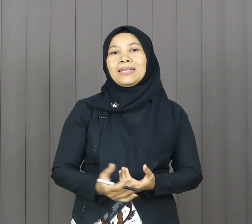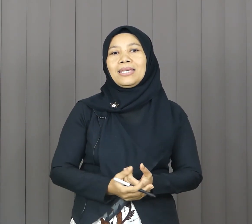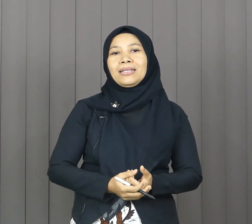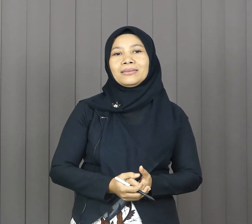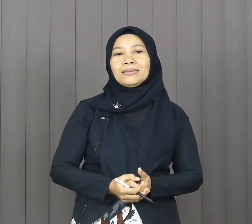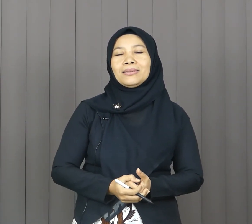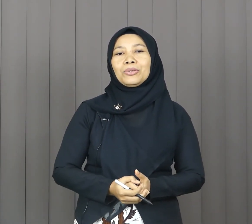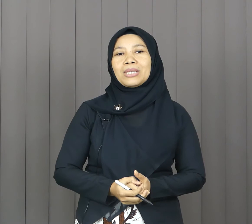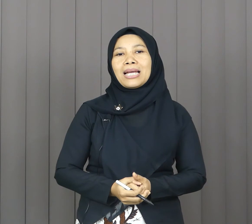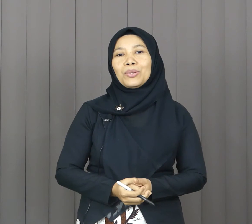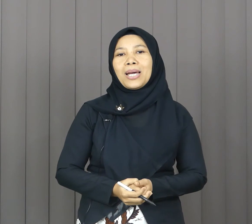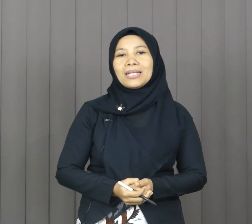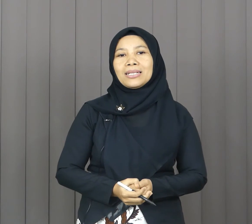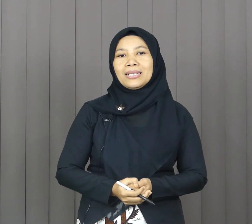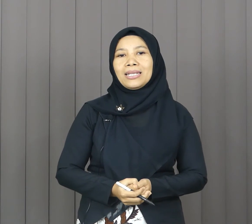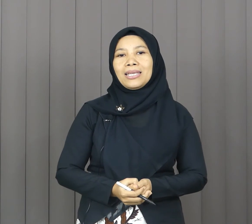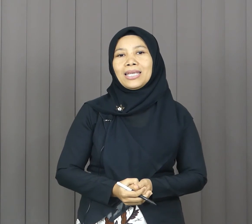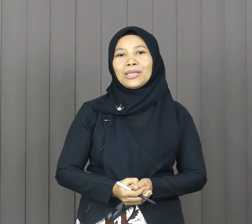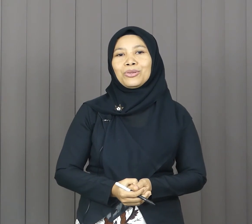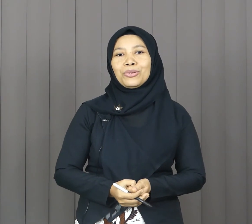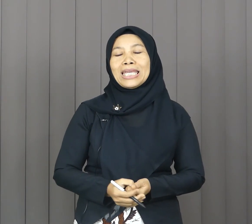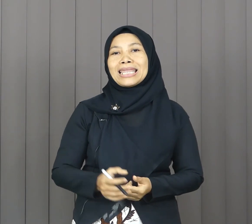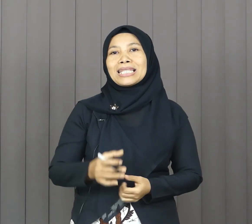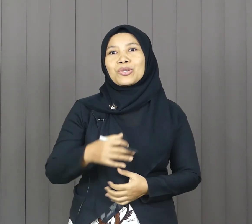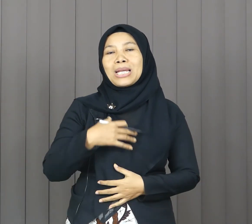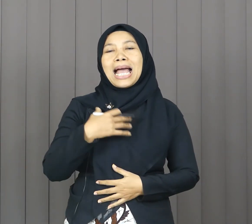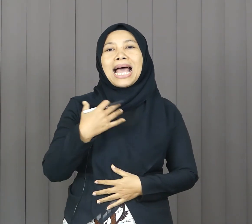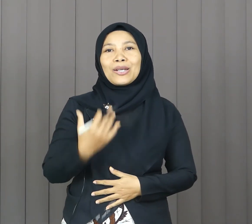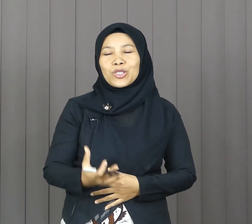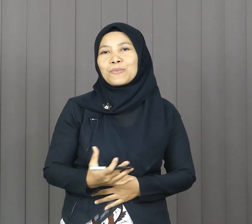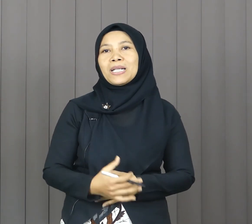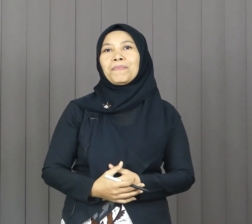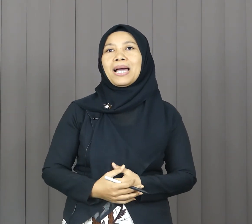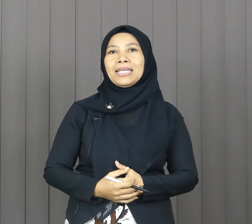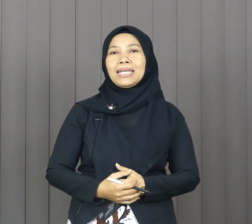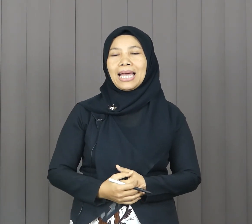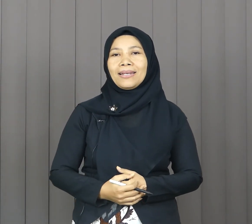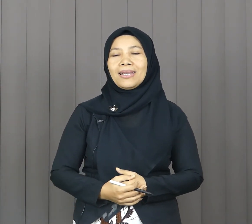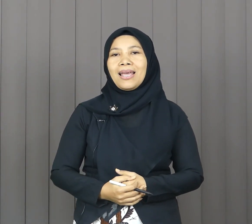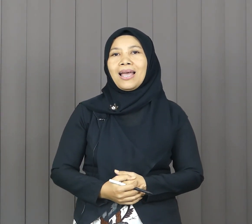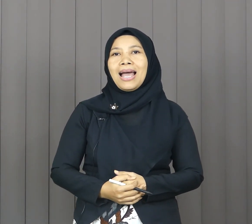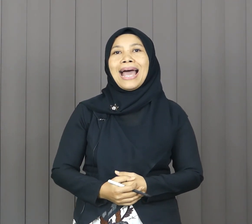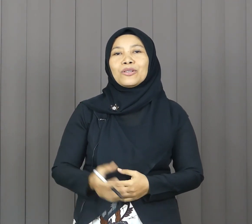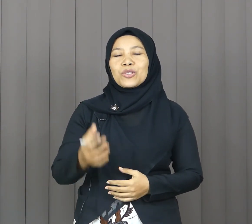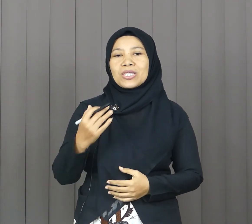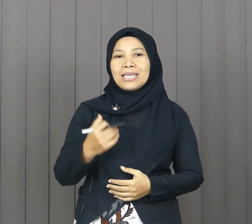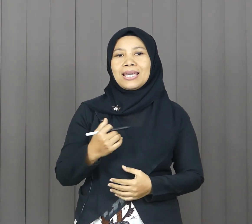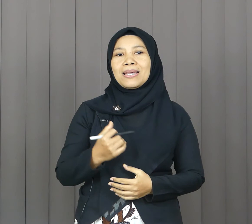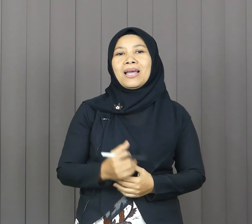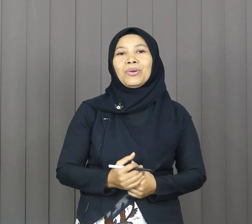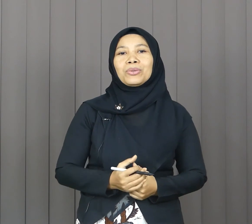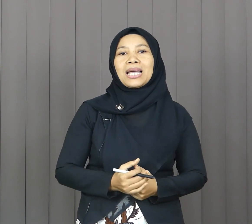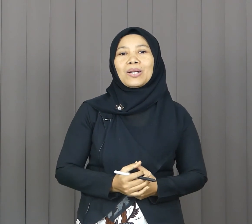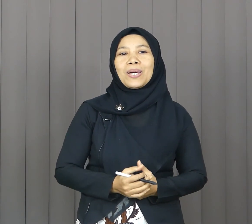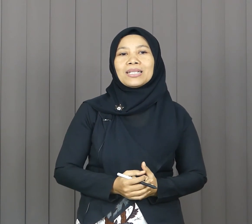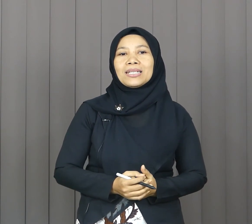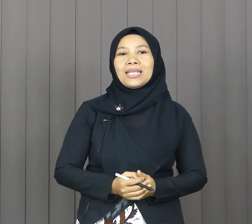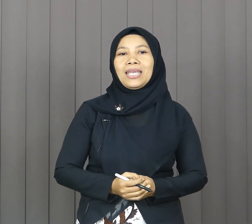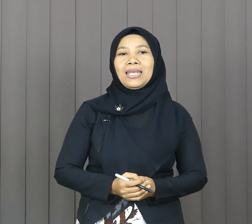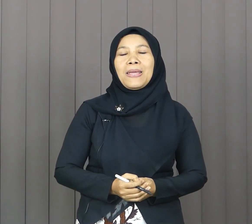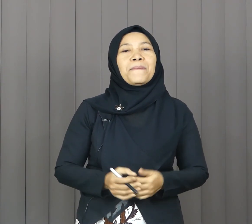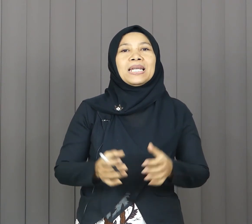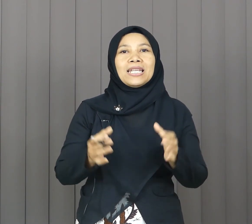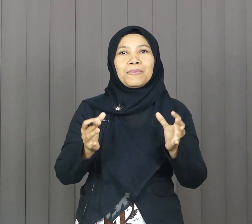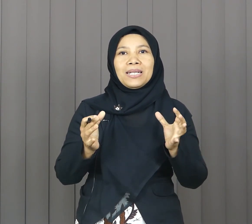Kalau tadi utang luar negeri itu kita juga harus mengembalikan, harusnya utang luar